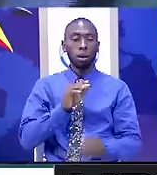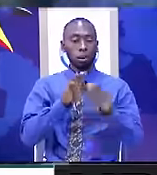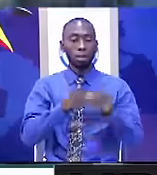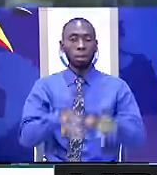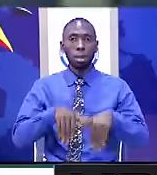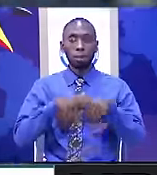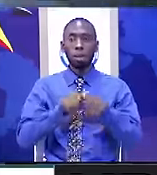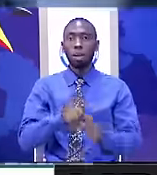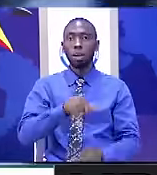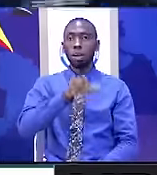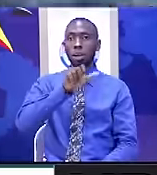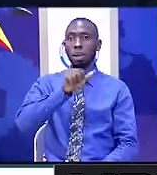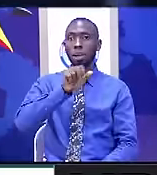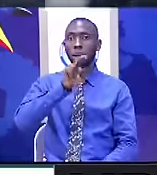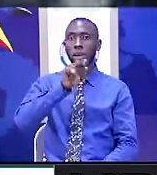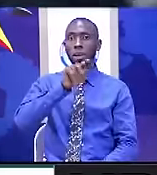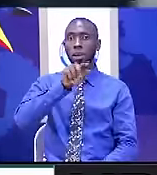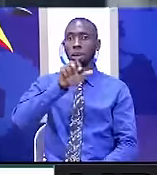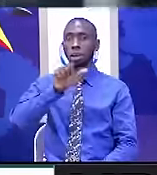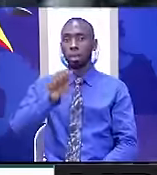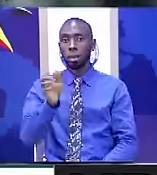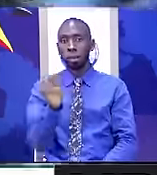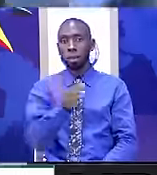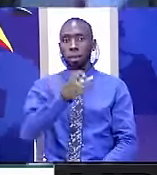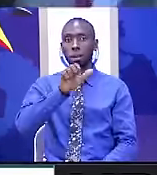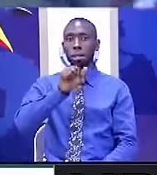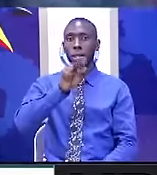Anita Annette Among.